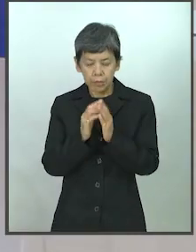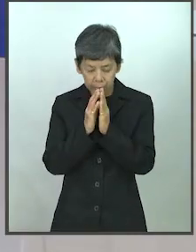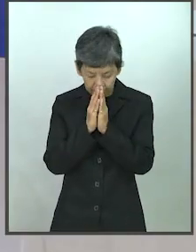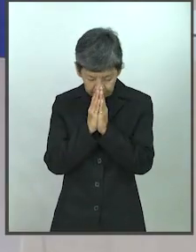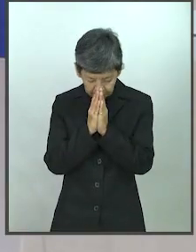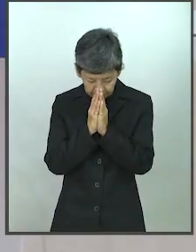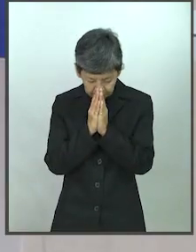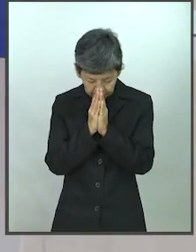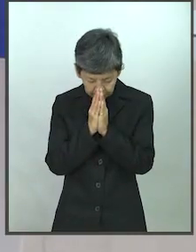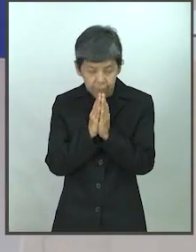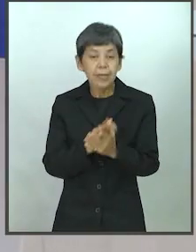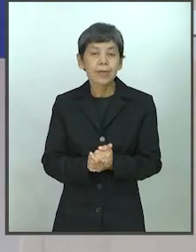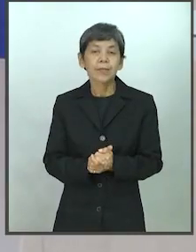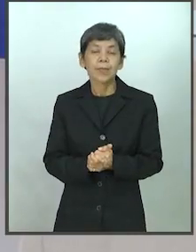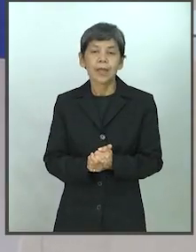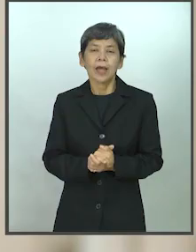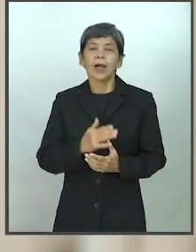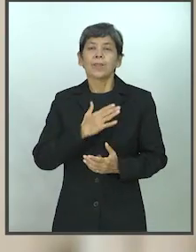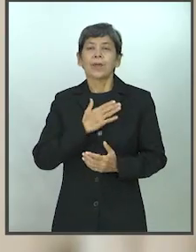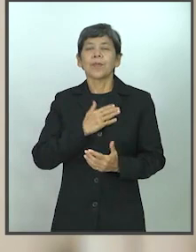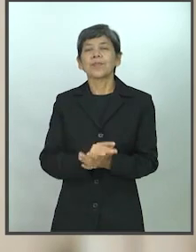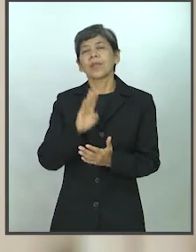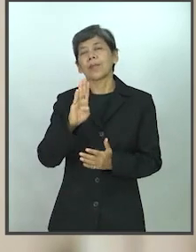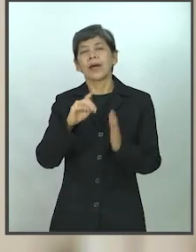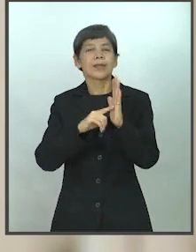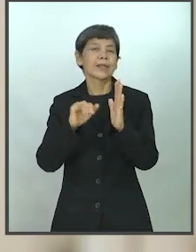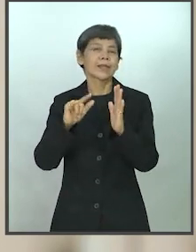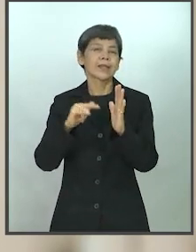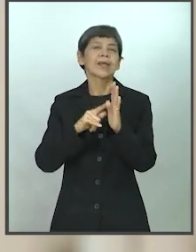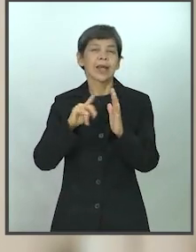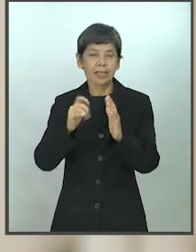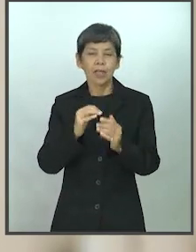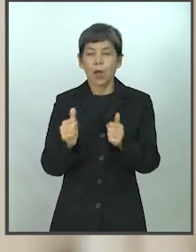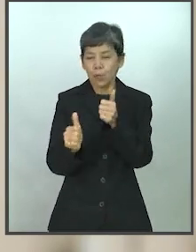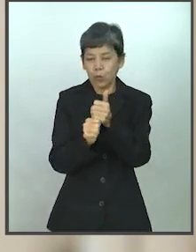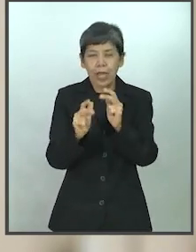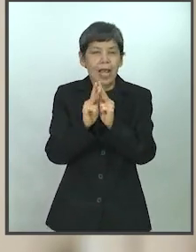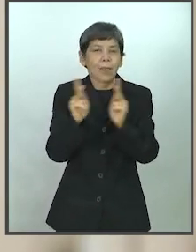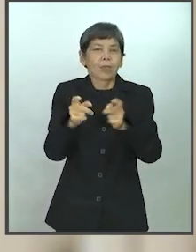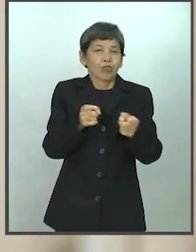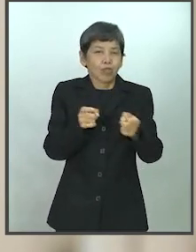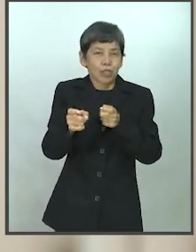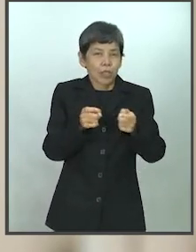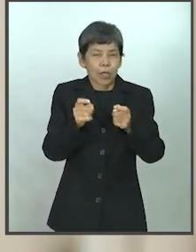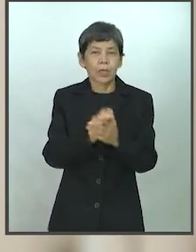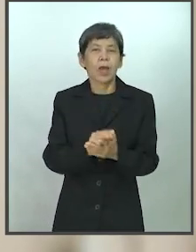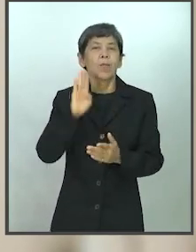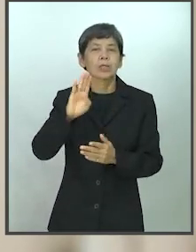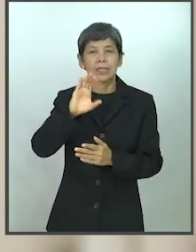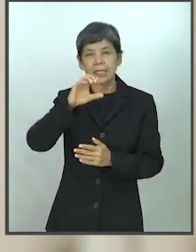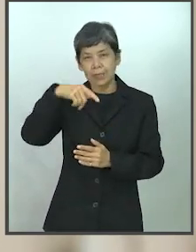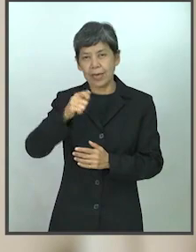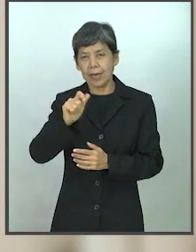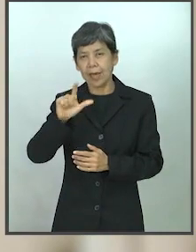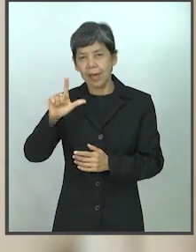ครับแล้วกลัวแนะนำตัวหน่อยครับ ครับผมบัญญัติคำนูนวัดนะครับ เป็นผู้ช่วยกรรมการผู้จัดการของบริษัท CPO จำกั